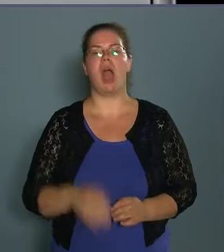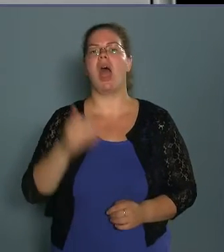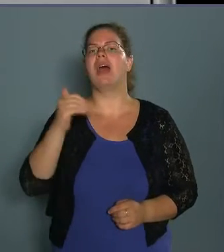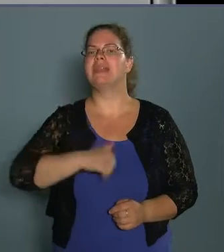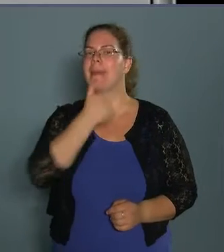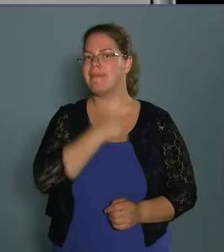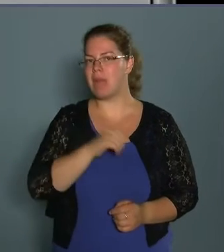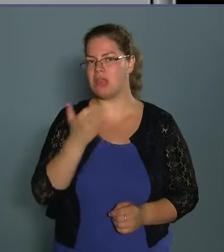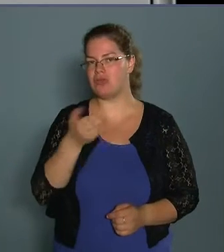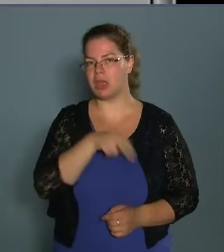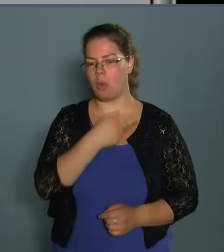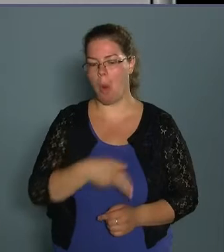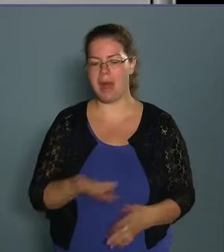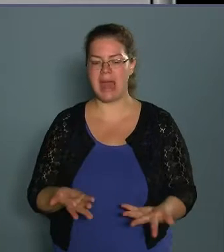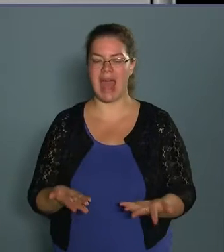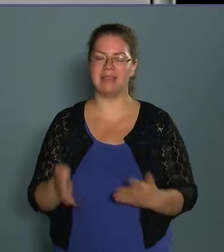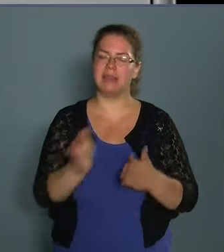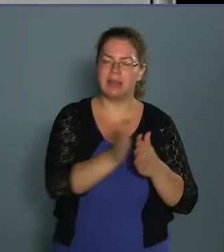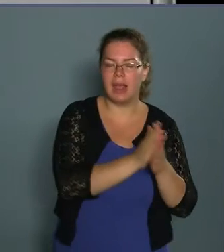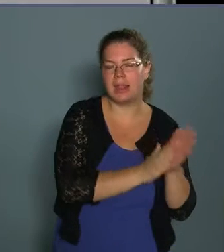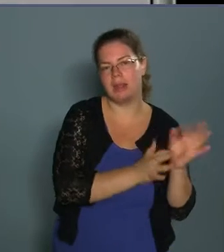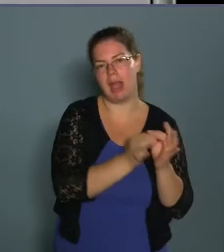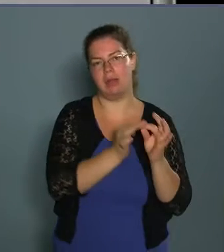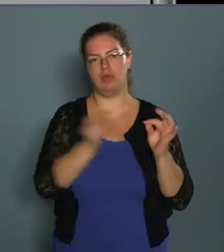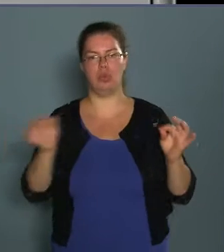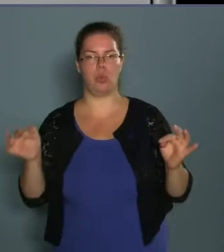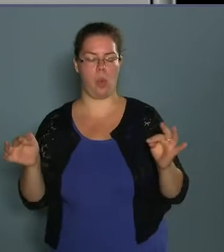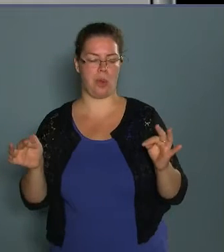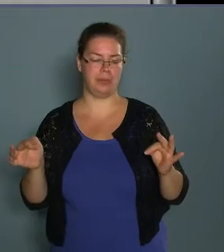Dél-Pesti Kórház szinte a kezdetektől